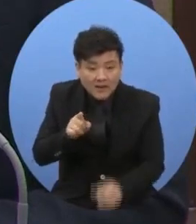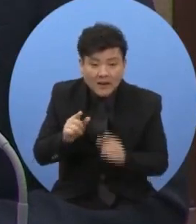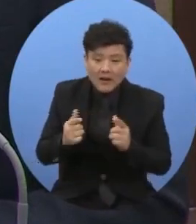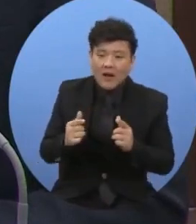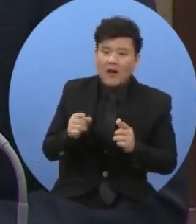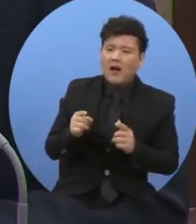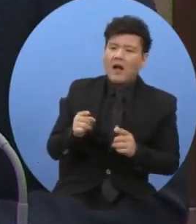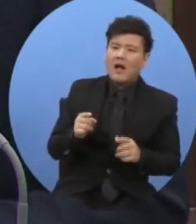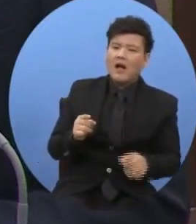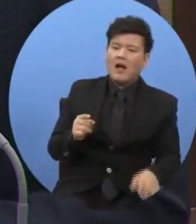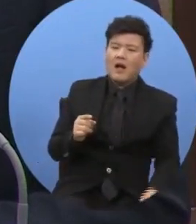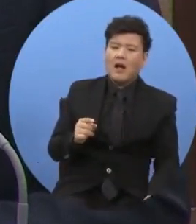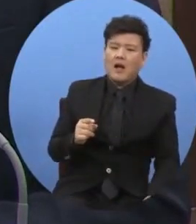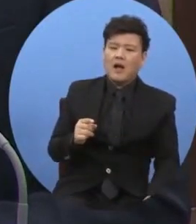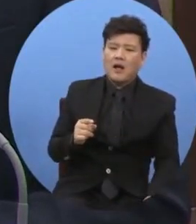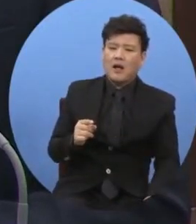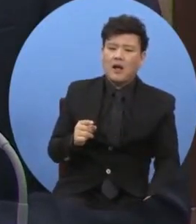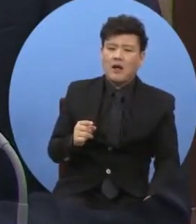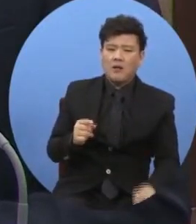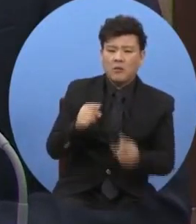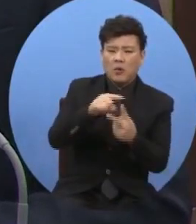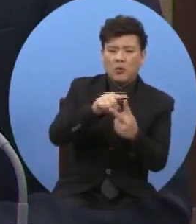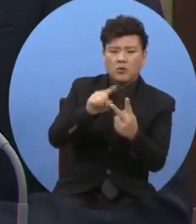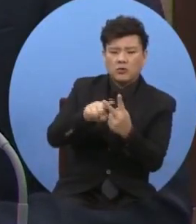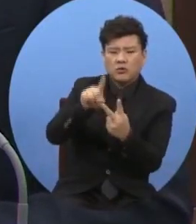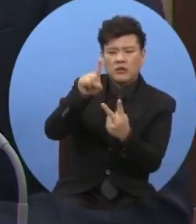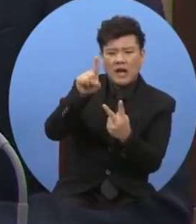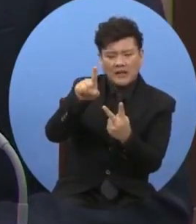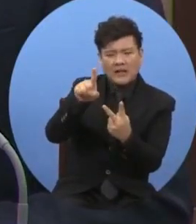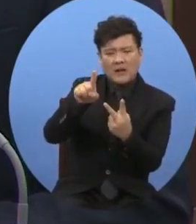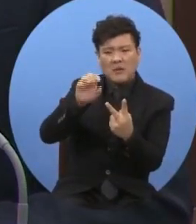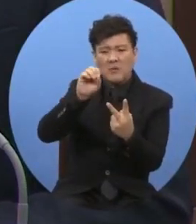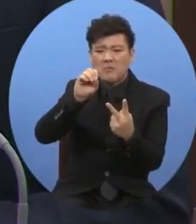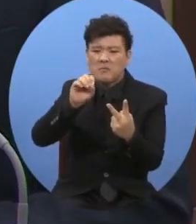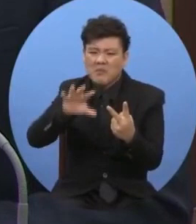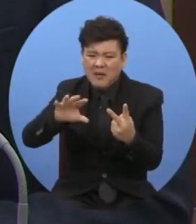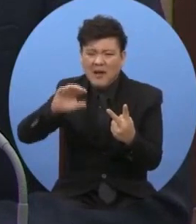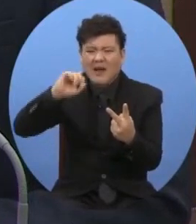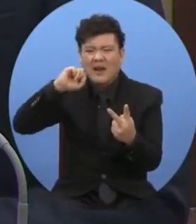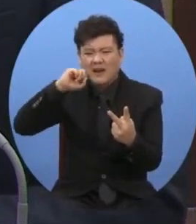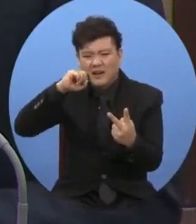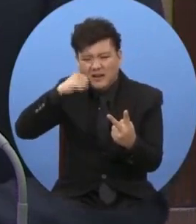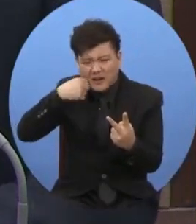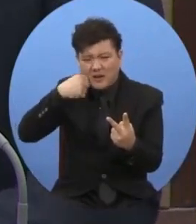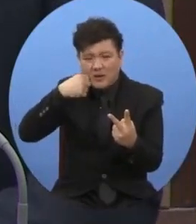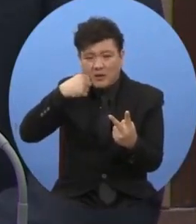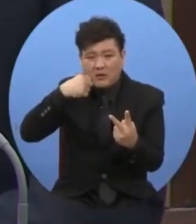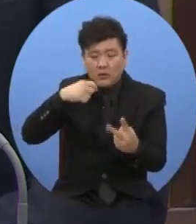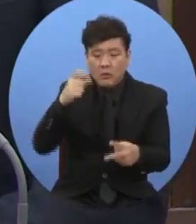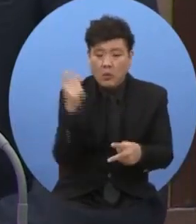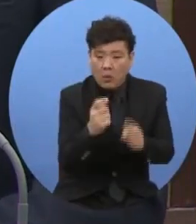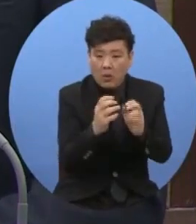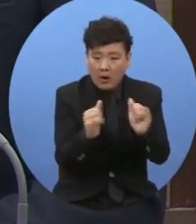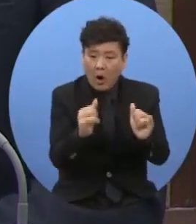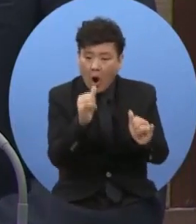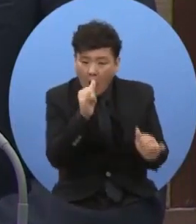글쎄요, 뭐 그렇게 일도양단적으로 분류할 수는 없겠죠. 청년이 강자인 측면도